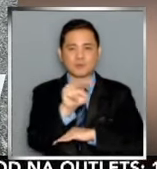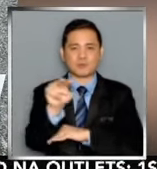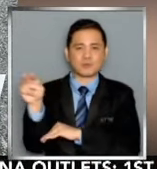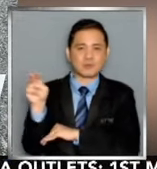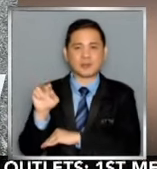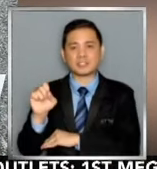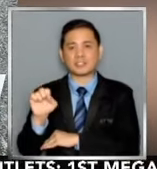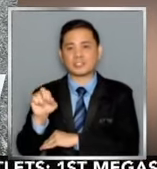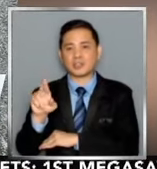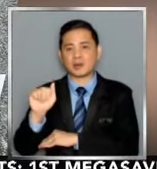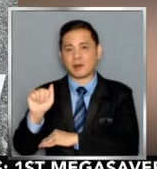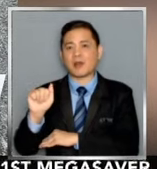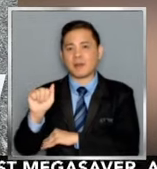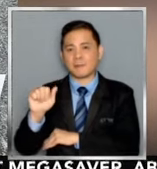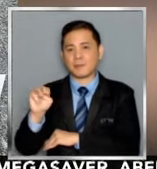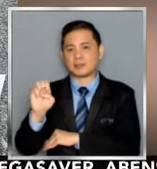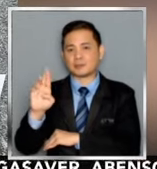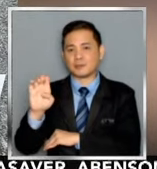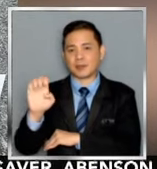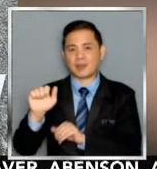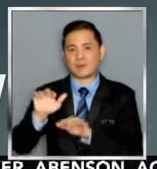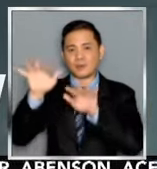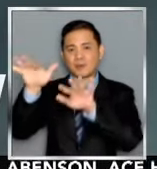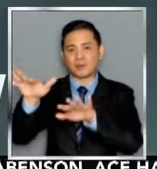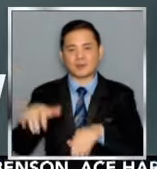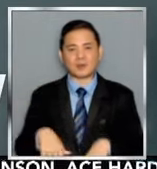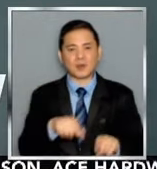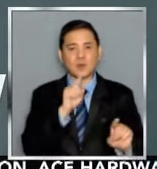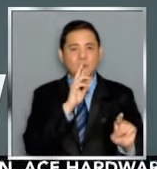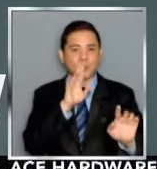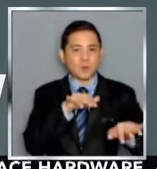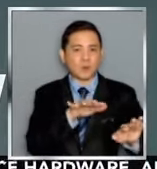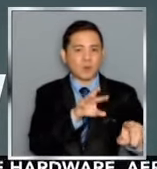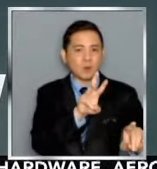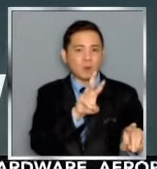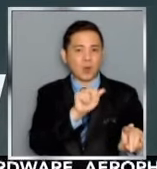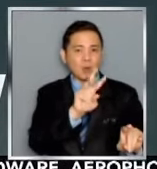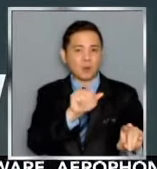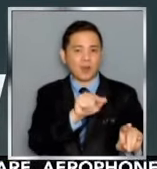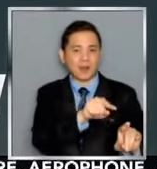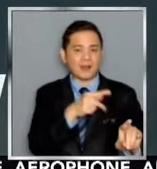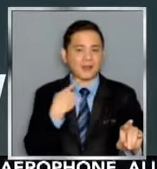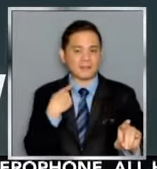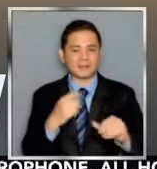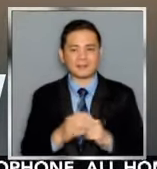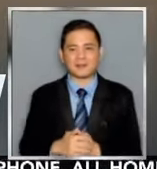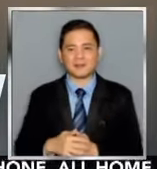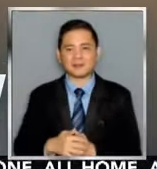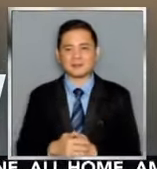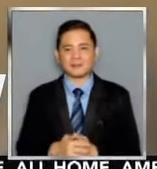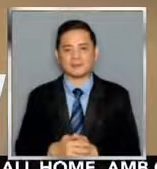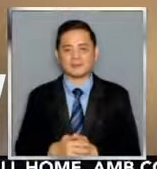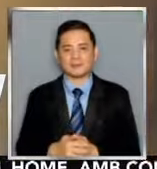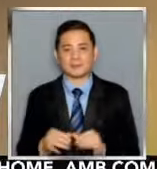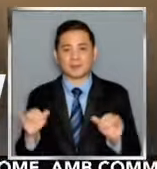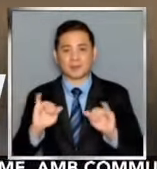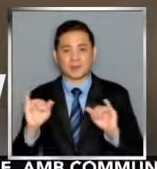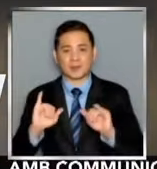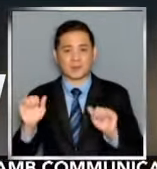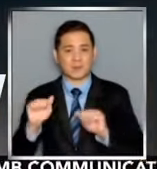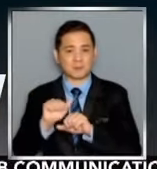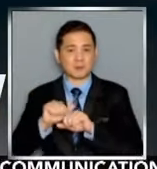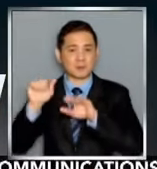at Wawa River. At kung gusto ng extra challenge, pwede sa Mount Pulag, ang pinakamatayog na bundok sa